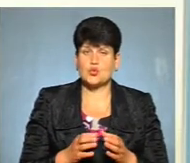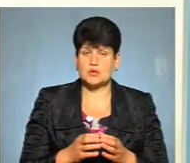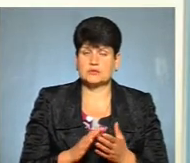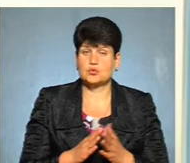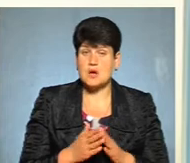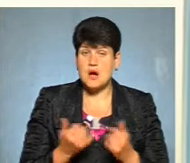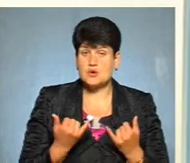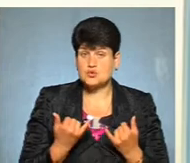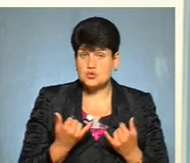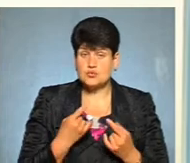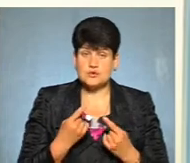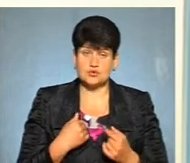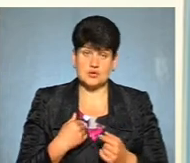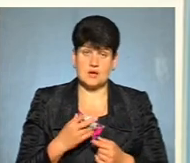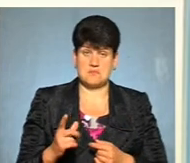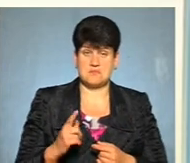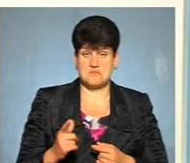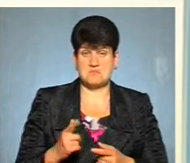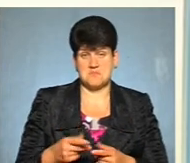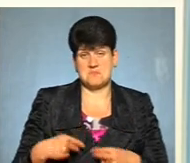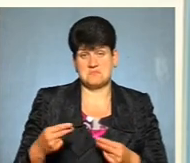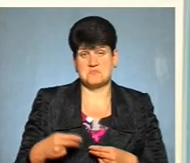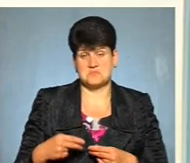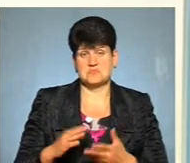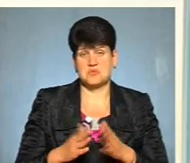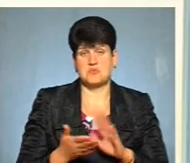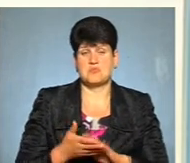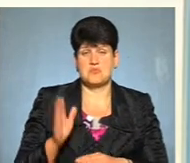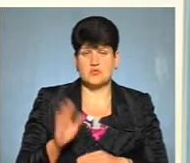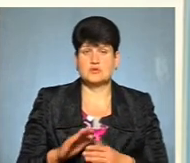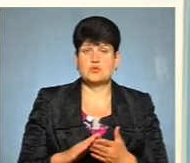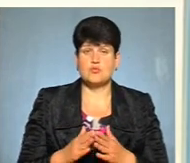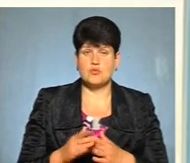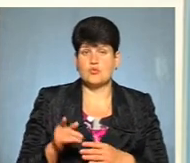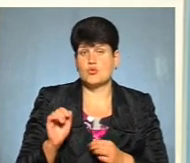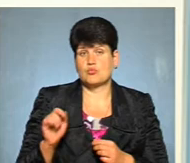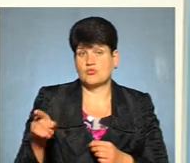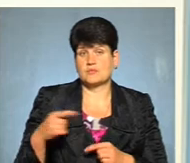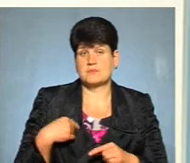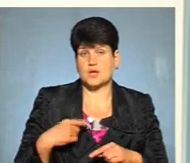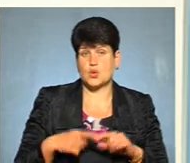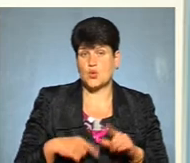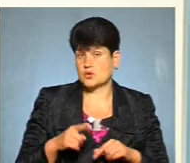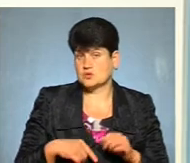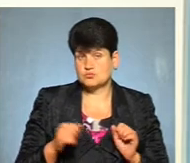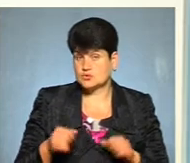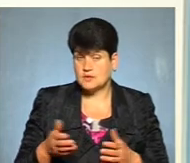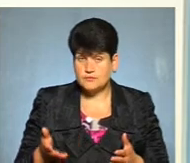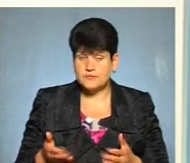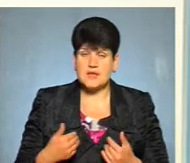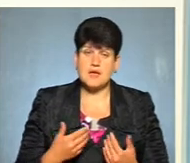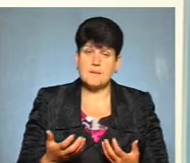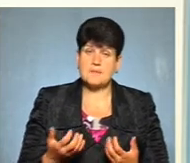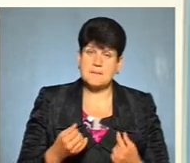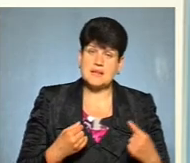що сьогодні я з Іваном укладаю такий-то договір на таких умовах, бо Іван, можливо, мій родич, от. А когось я приймаю